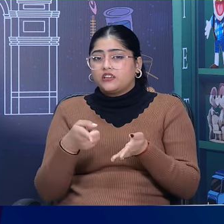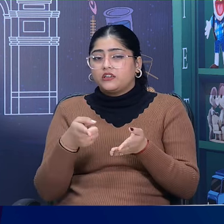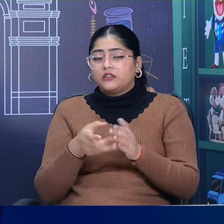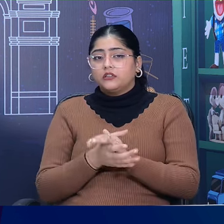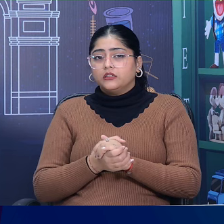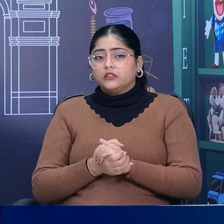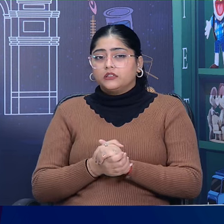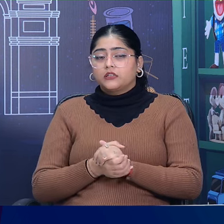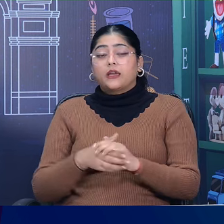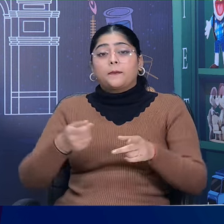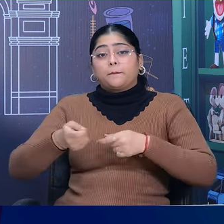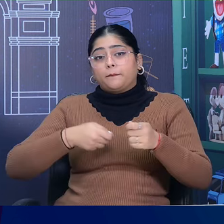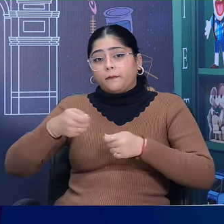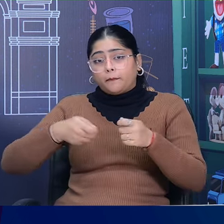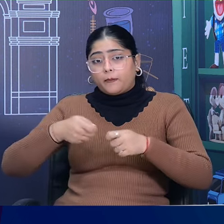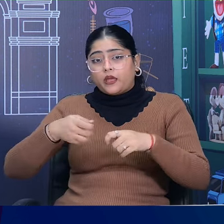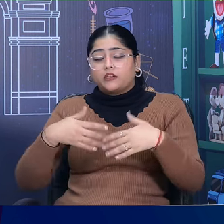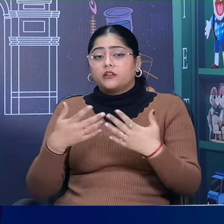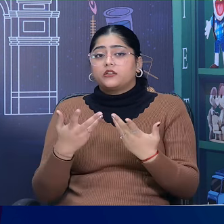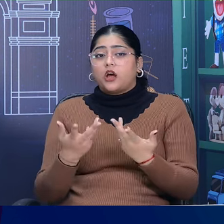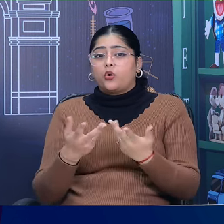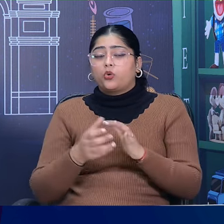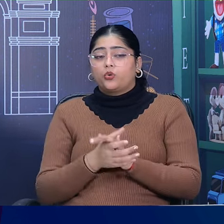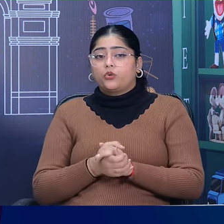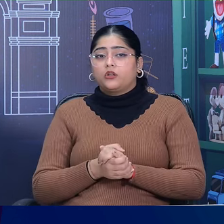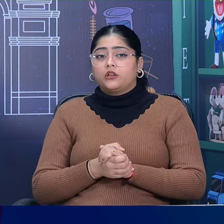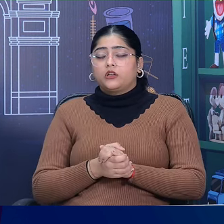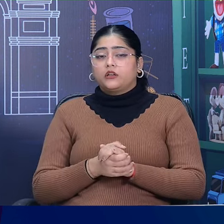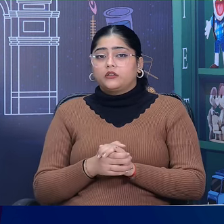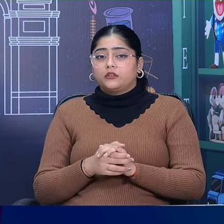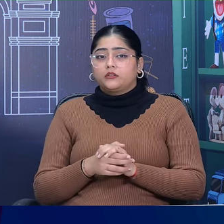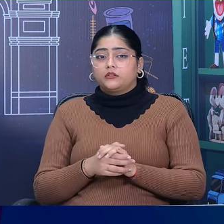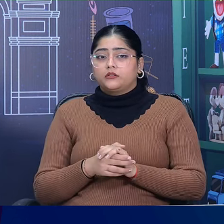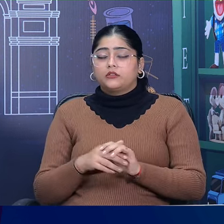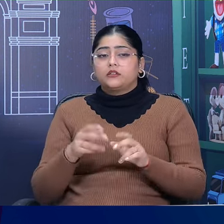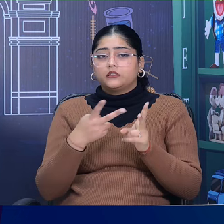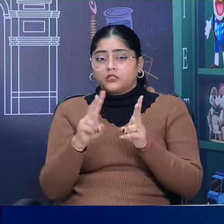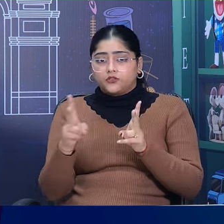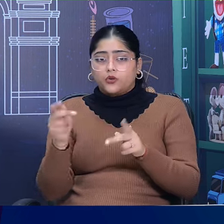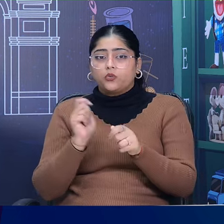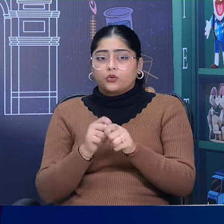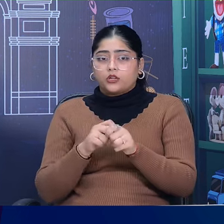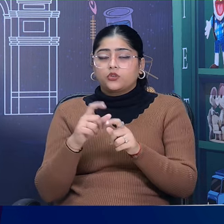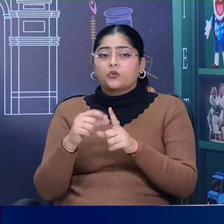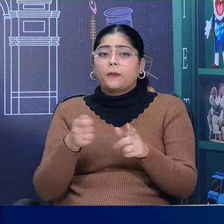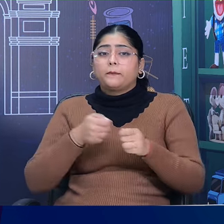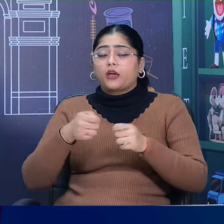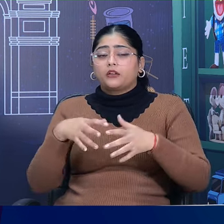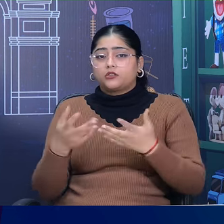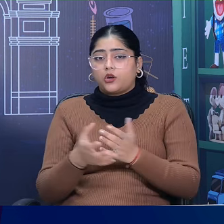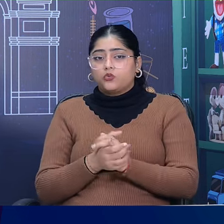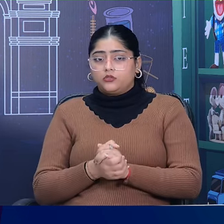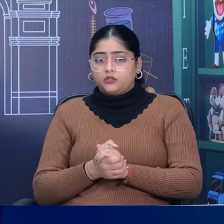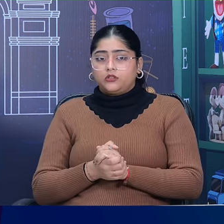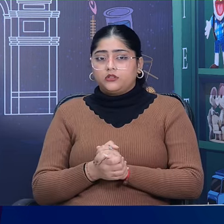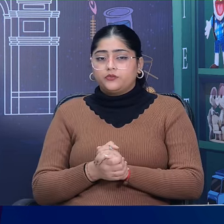अपना मैनेजमेंट या फिर कहे कि केस उन तक ना रह जाए आगे पहुंचे बात बाहर निकल कर आए उसके लिए वो कैसे मेंटेन करती है गांव में